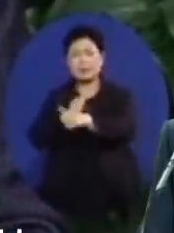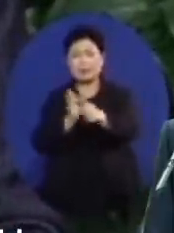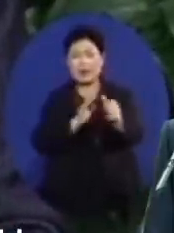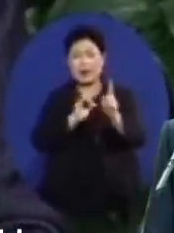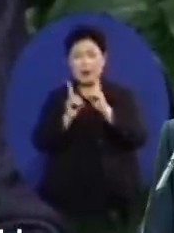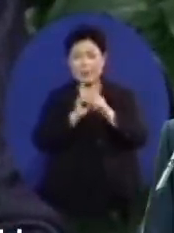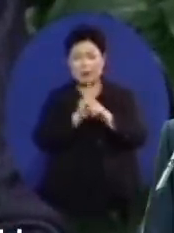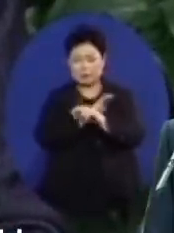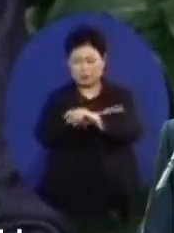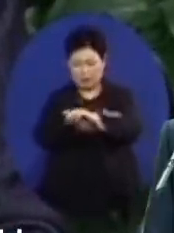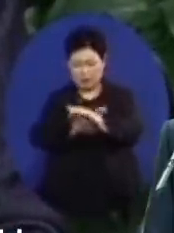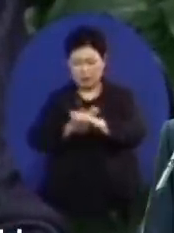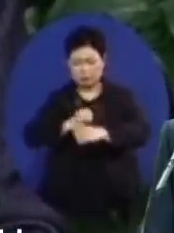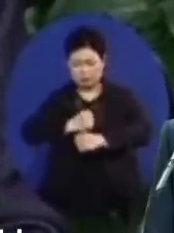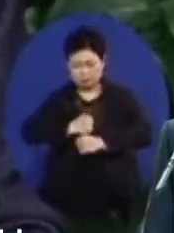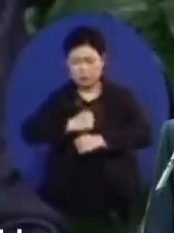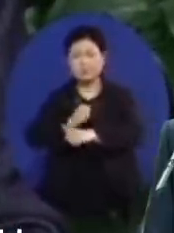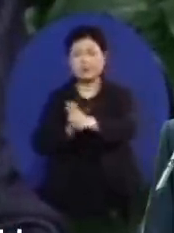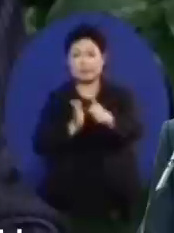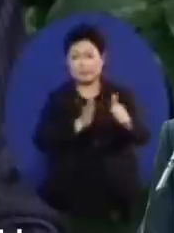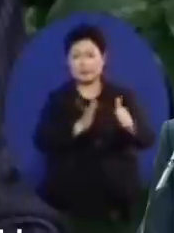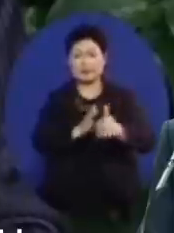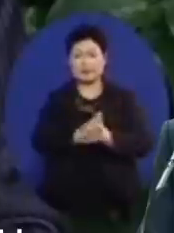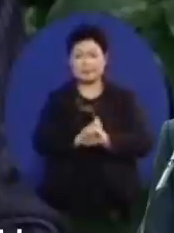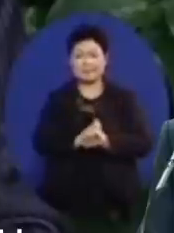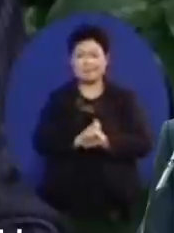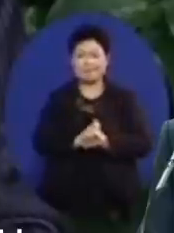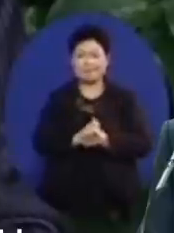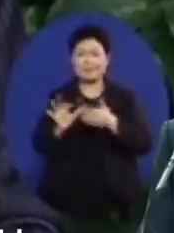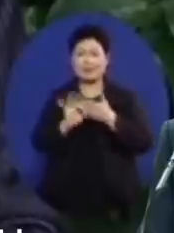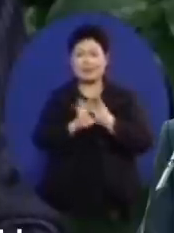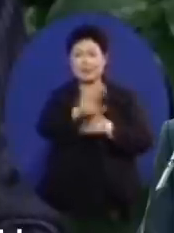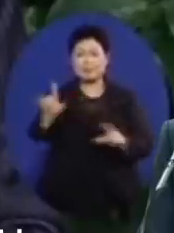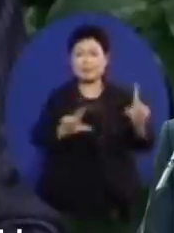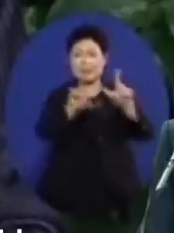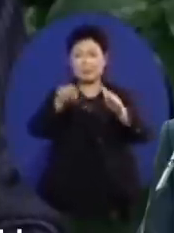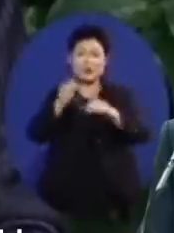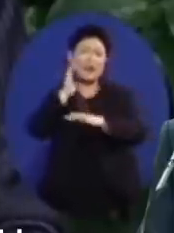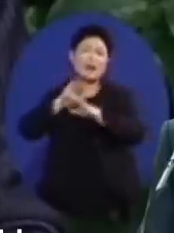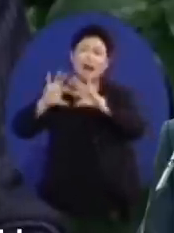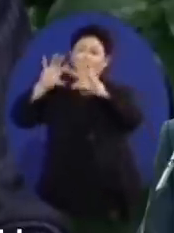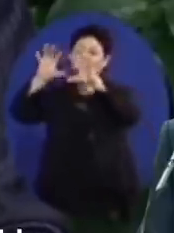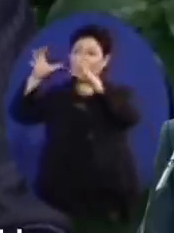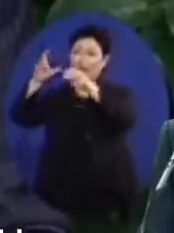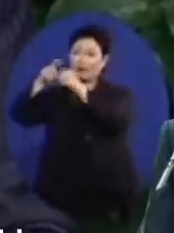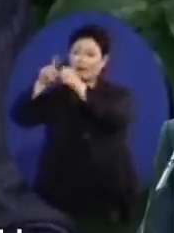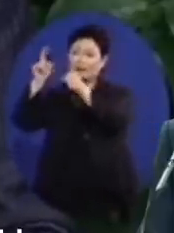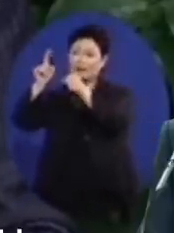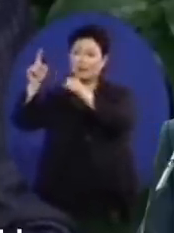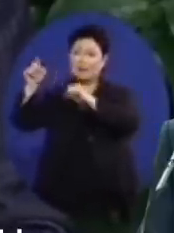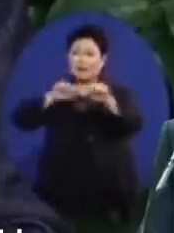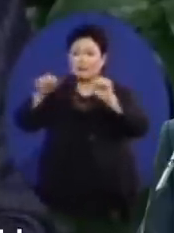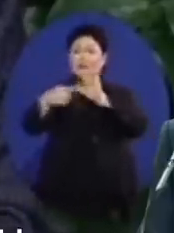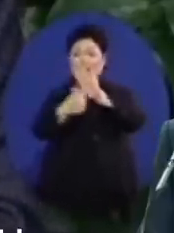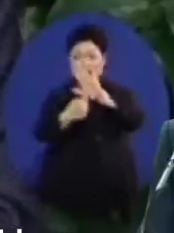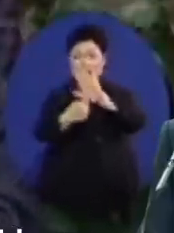말을 잘 하십시오. 그러면 여러분의 삶 속에 하늘나라의 역사가 일어나게 되는